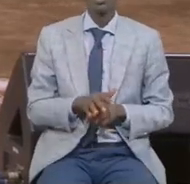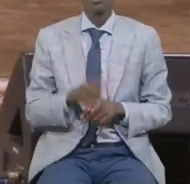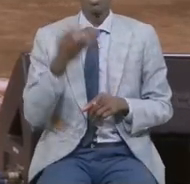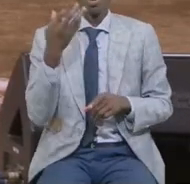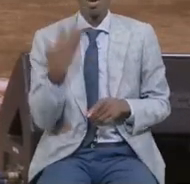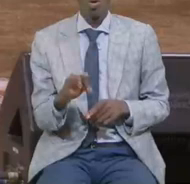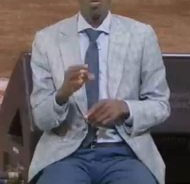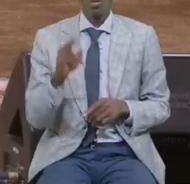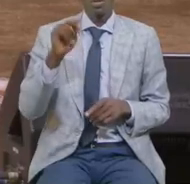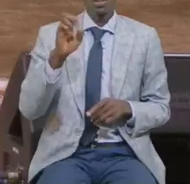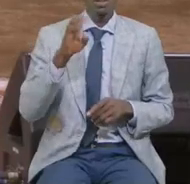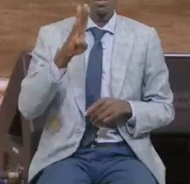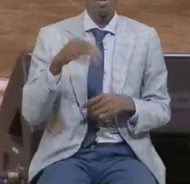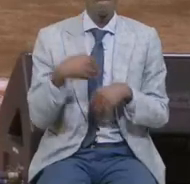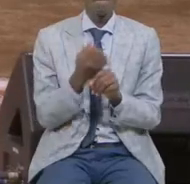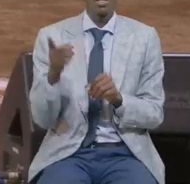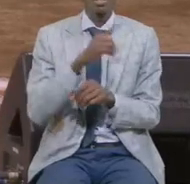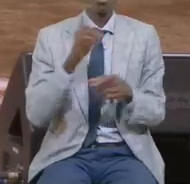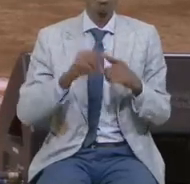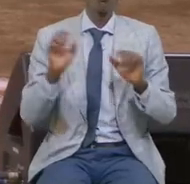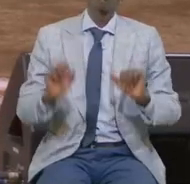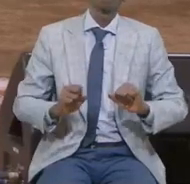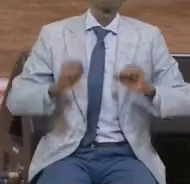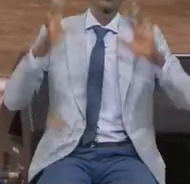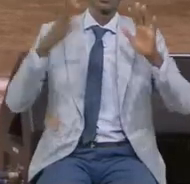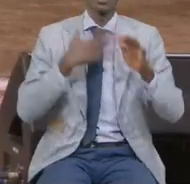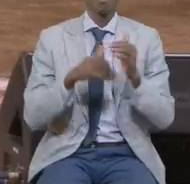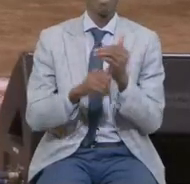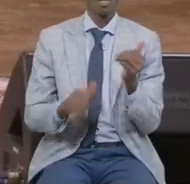Nebuchadnezzar les a fait succomber. Alors,